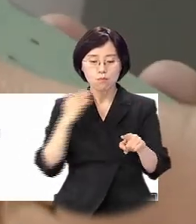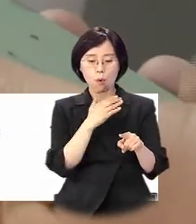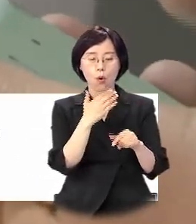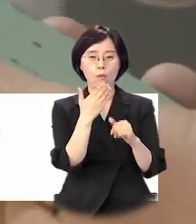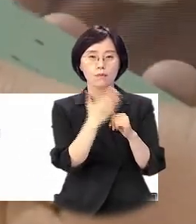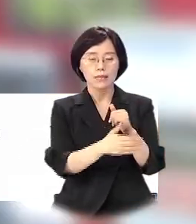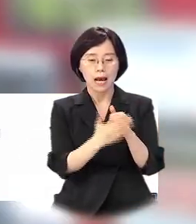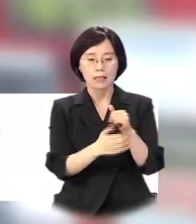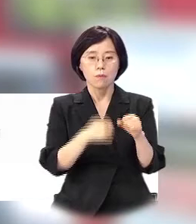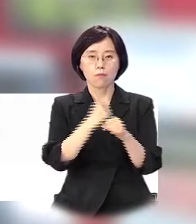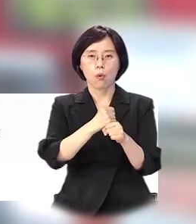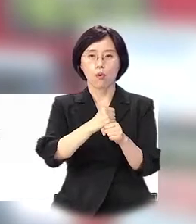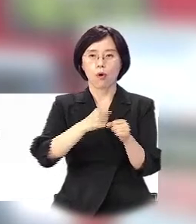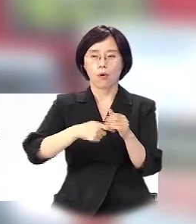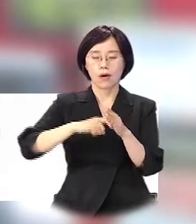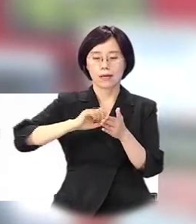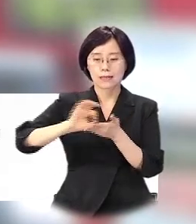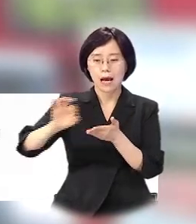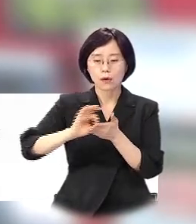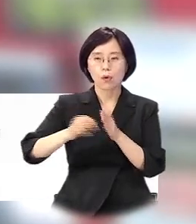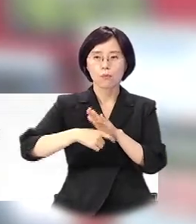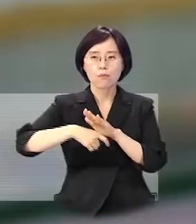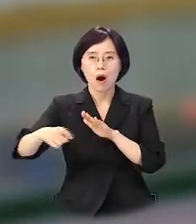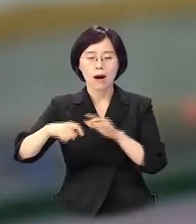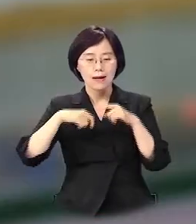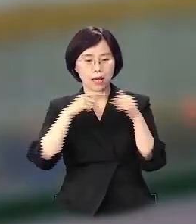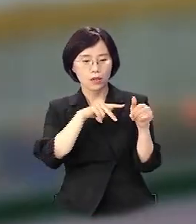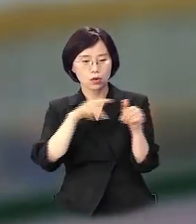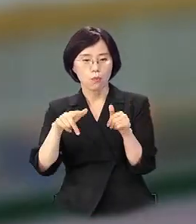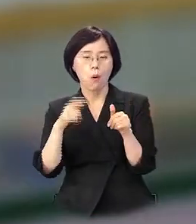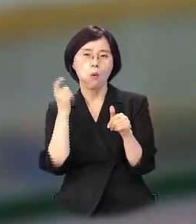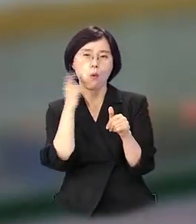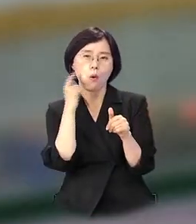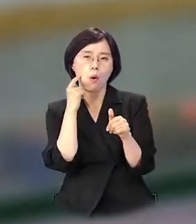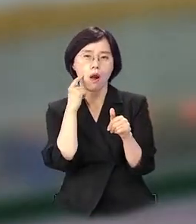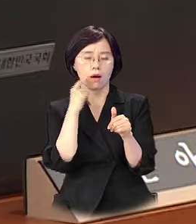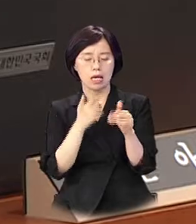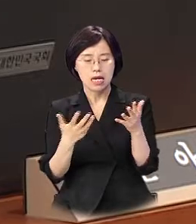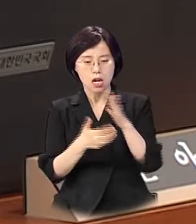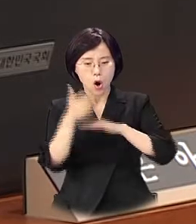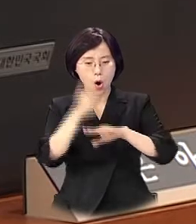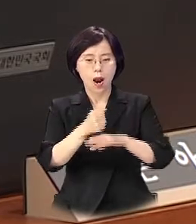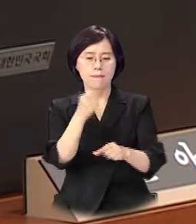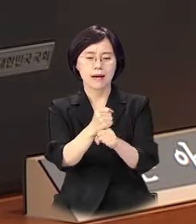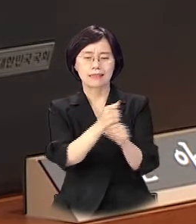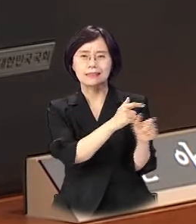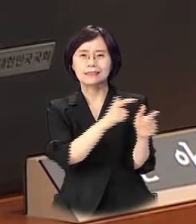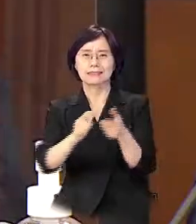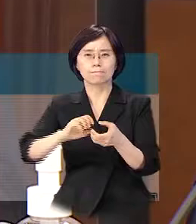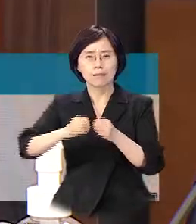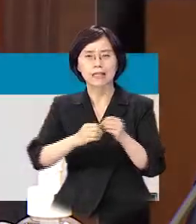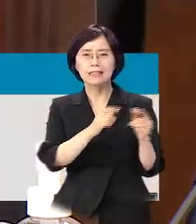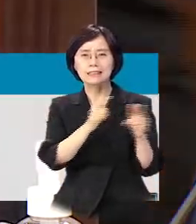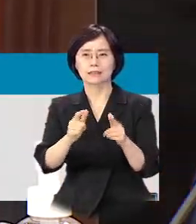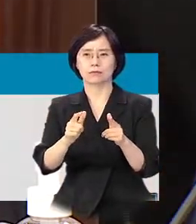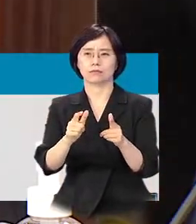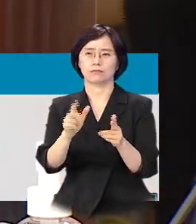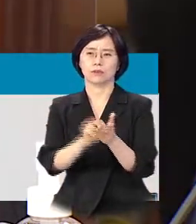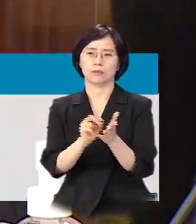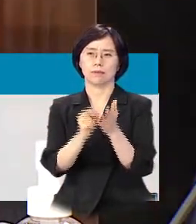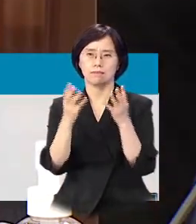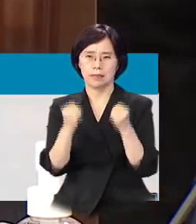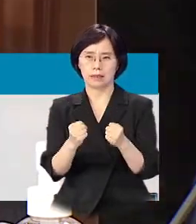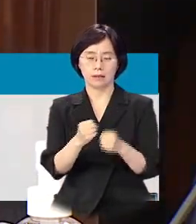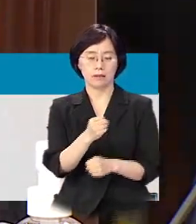복원해 유출하거나 개인정보를 활용해 가짜 실적을 만드는 등 피해가 끊이지 않고 있다는 겁니다. KT에서는